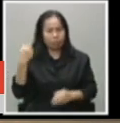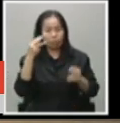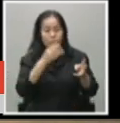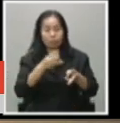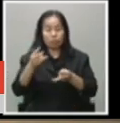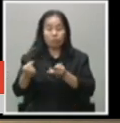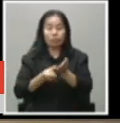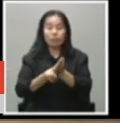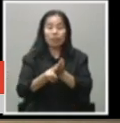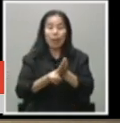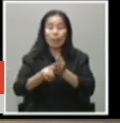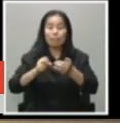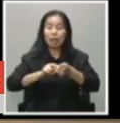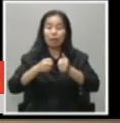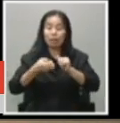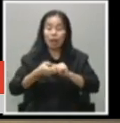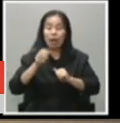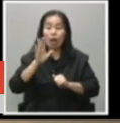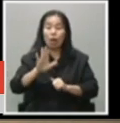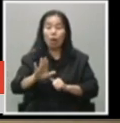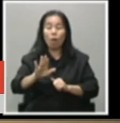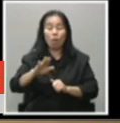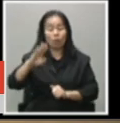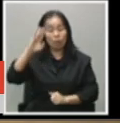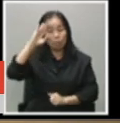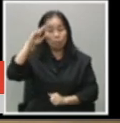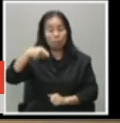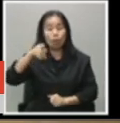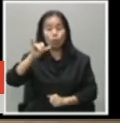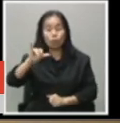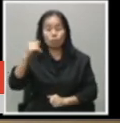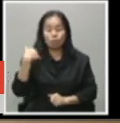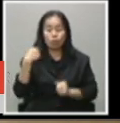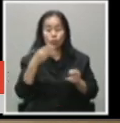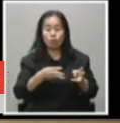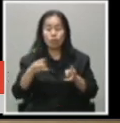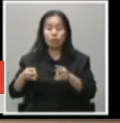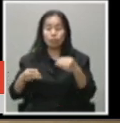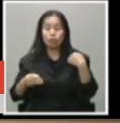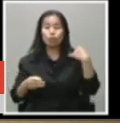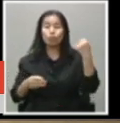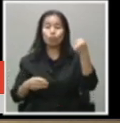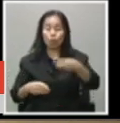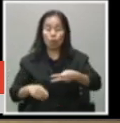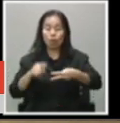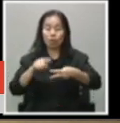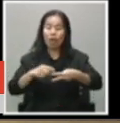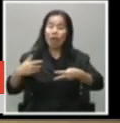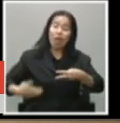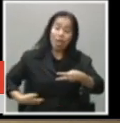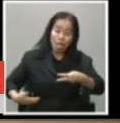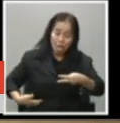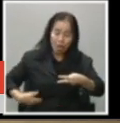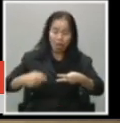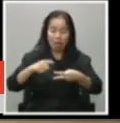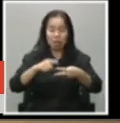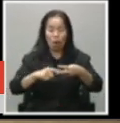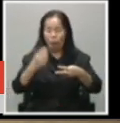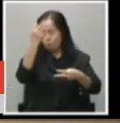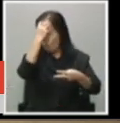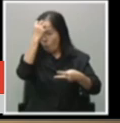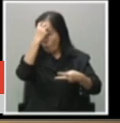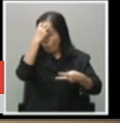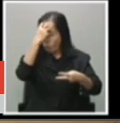ญหาประเทศของพลเอกประยุทธ์จันทร์โอชามีอยู่2วิธีก็คือถ้าไม่ทำตัวตลกก็ทำเป็นเกลี้ยกล่อมกบ